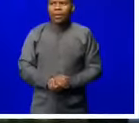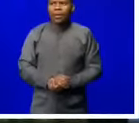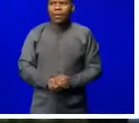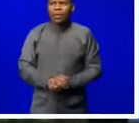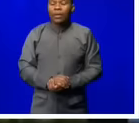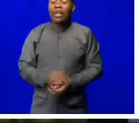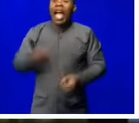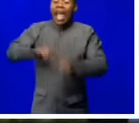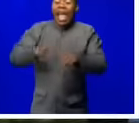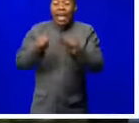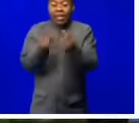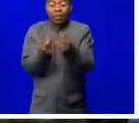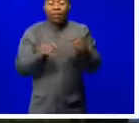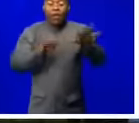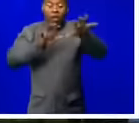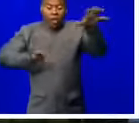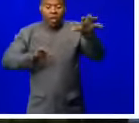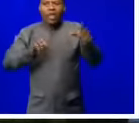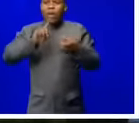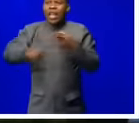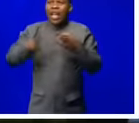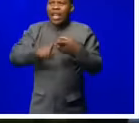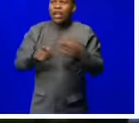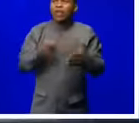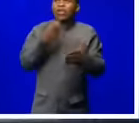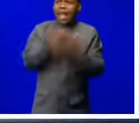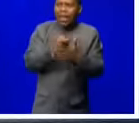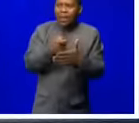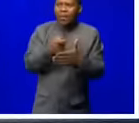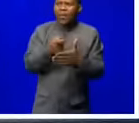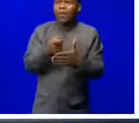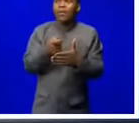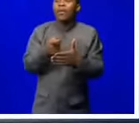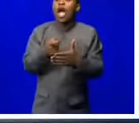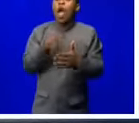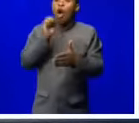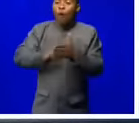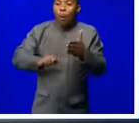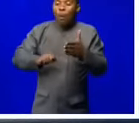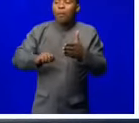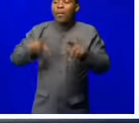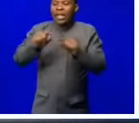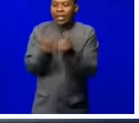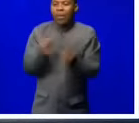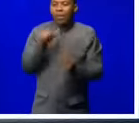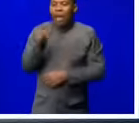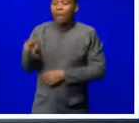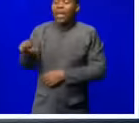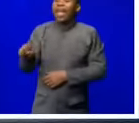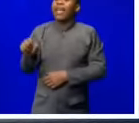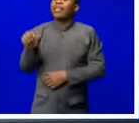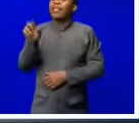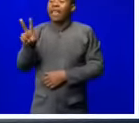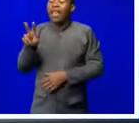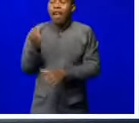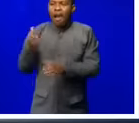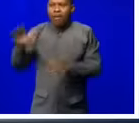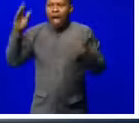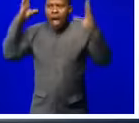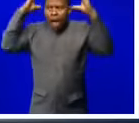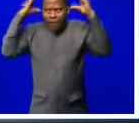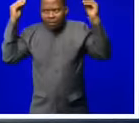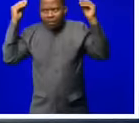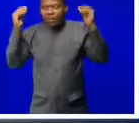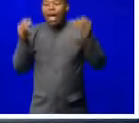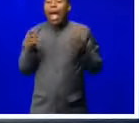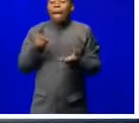kanzike neliqembu le Chelsea mbukeli lithenga umdlali ku PSV Eindhoven even lase Netherlands yonake imthenge ngemali leng 30 million